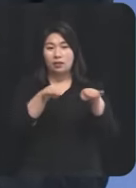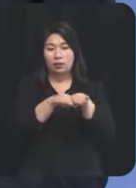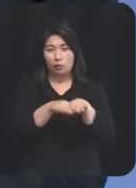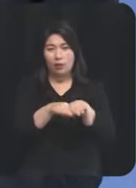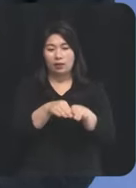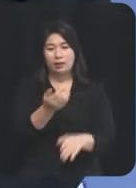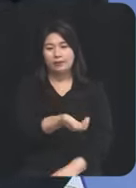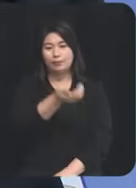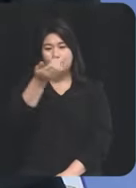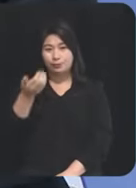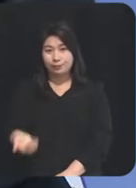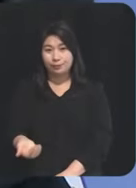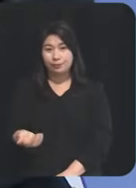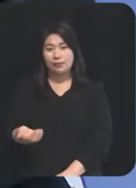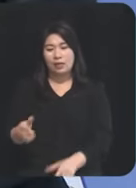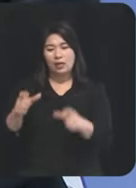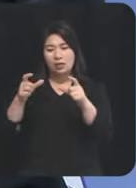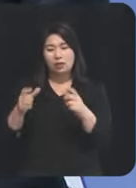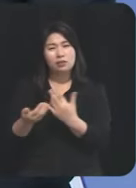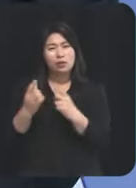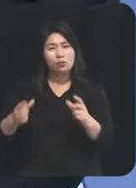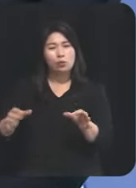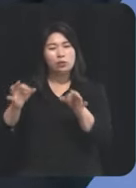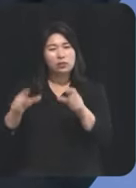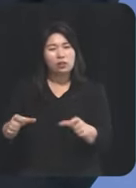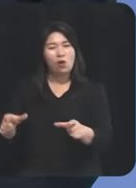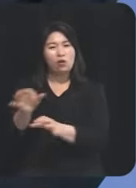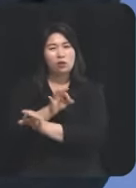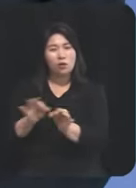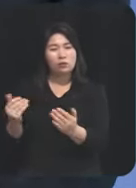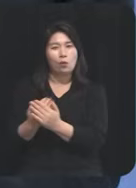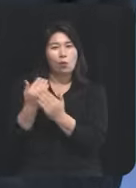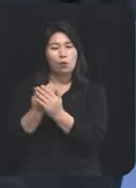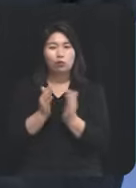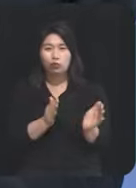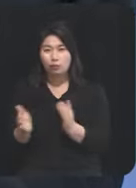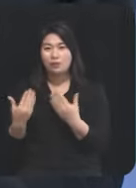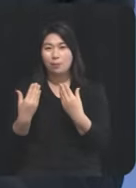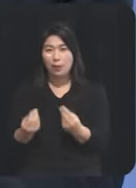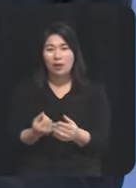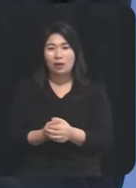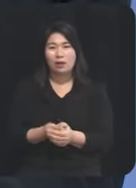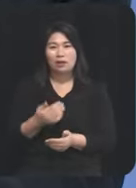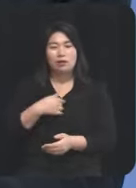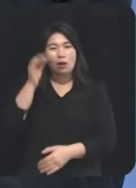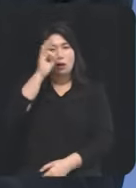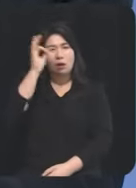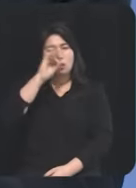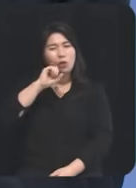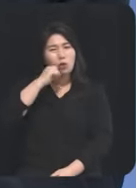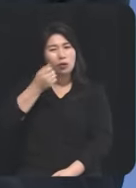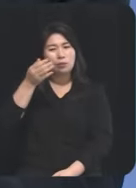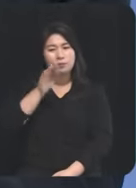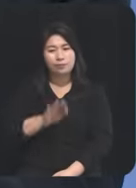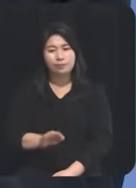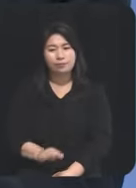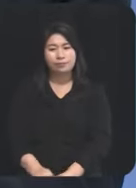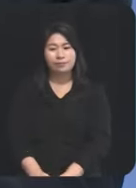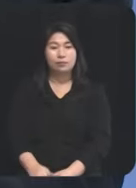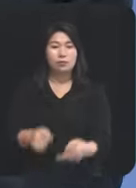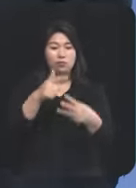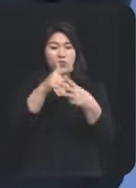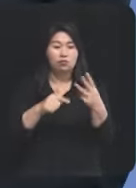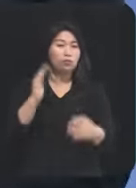경제기관을 이전해서 지역 경제를 좀 활성화시켜야 되겠다는. 준비를 했었는데 제가 찾지 못했는지 모르지만